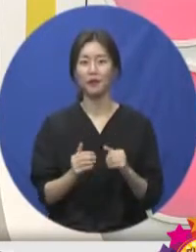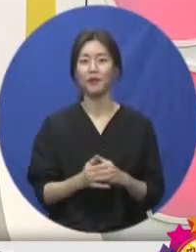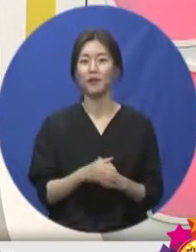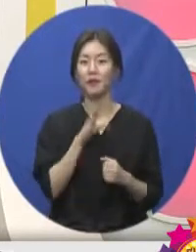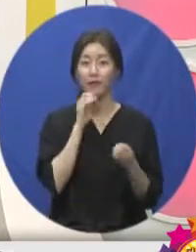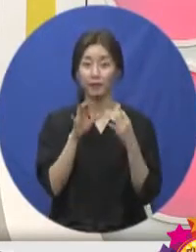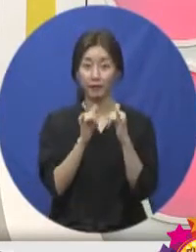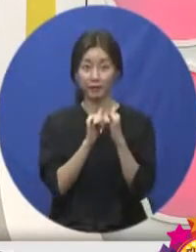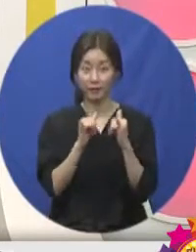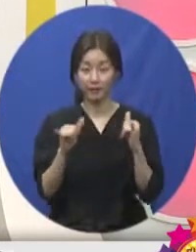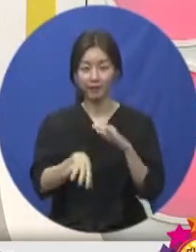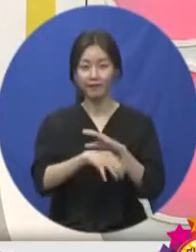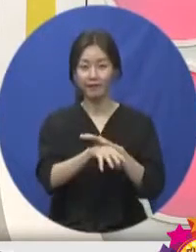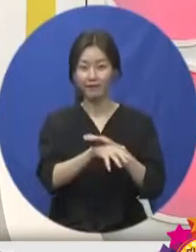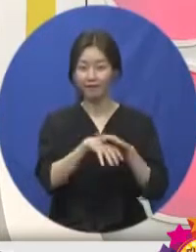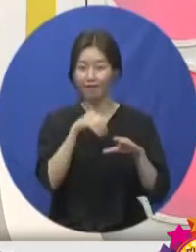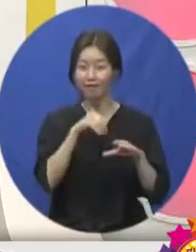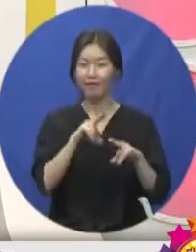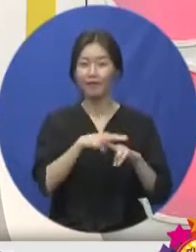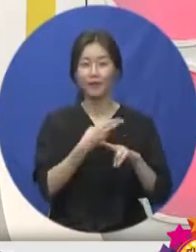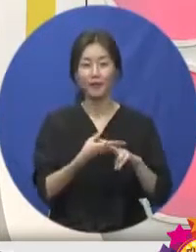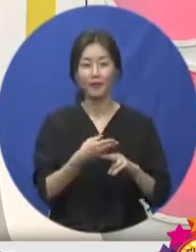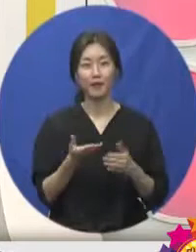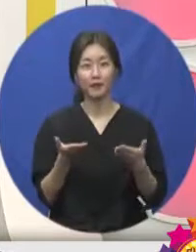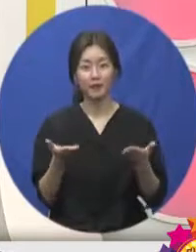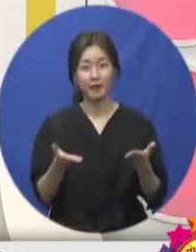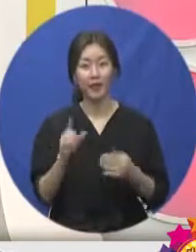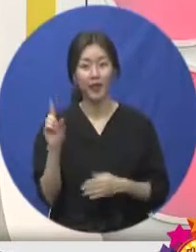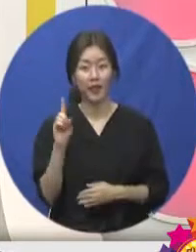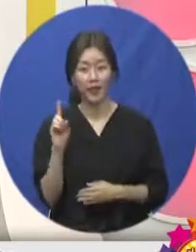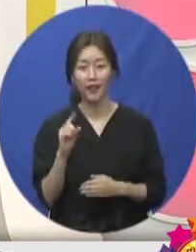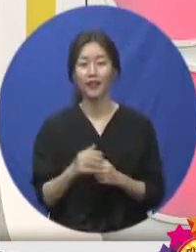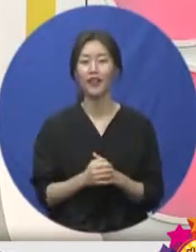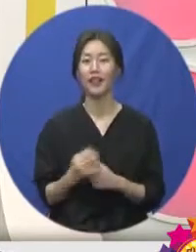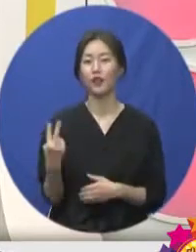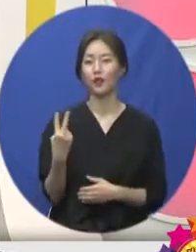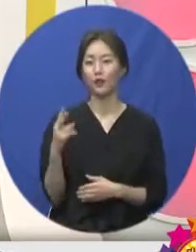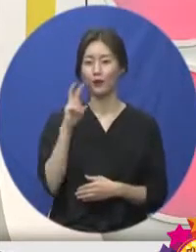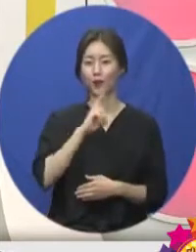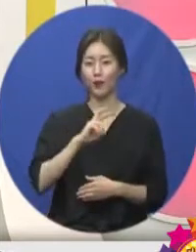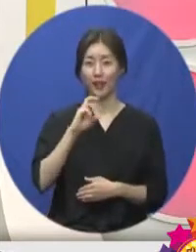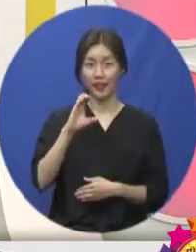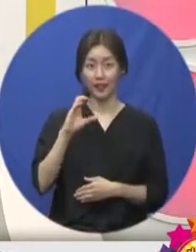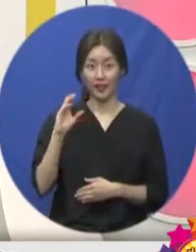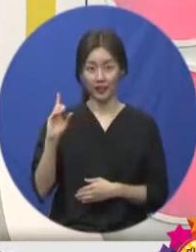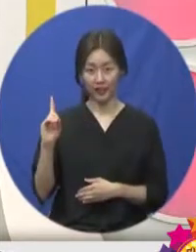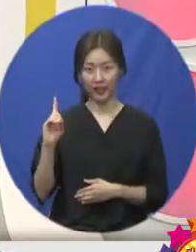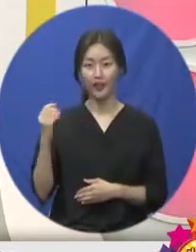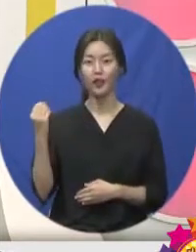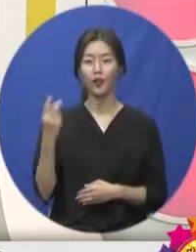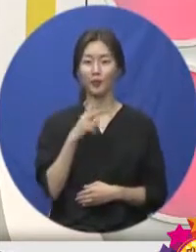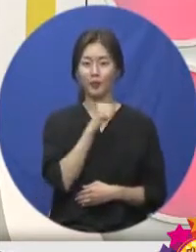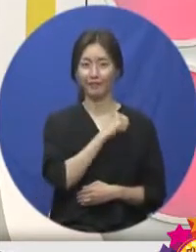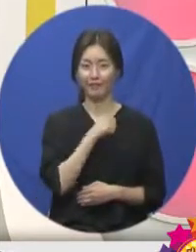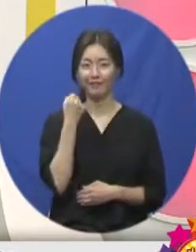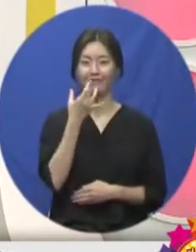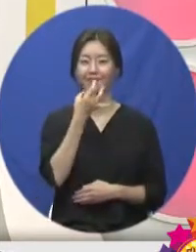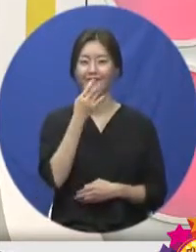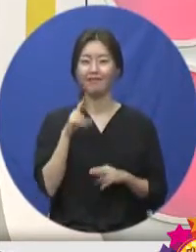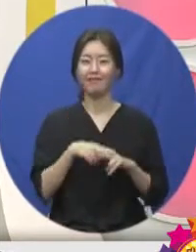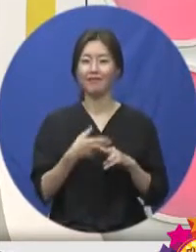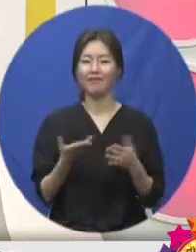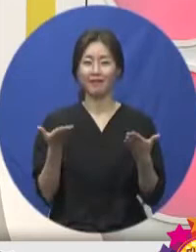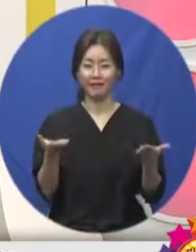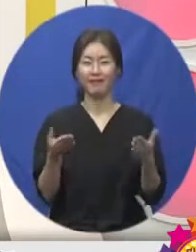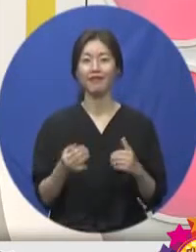딱 맞추신 분께는 가벼운 추첨을 통해서 뭘 드릴까요? 두두두두두두 MC들의 사인 CD와 그리고 맛있는 쌀을